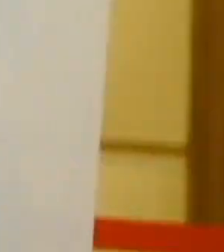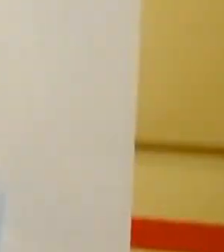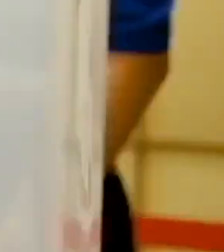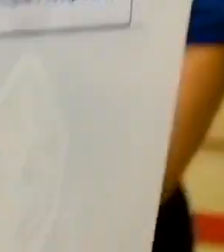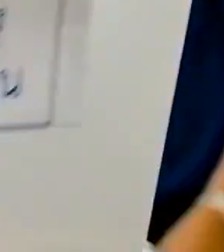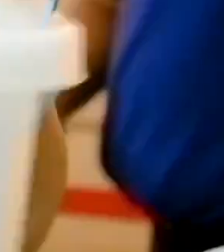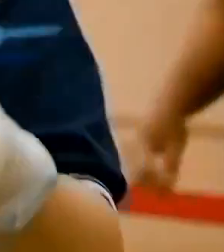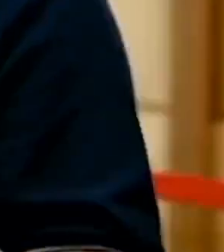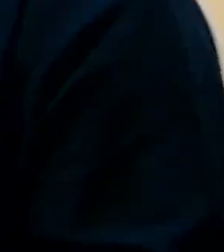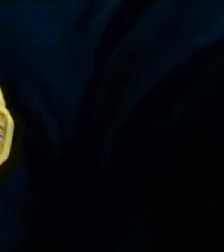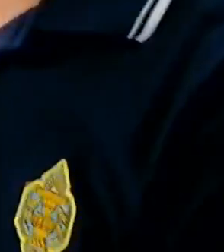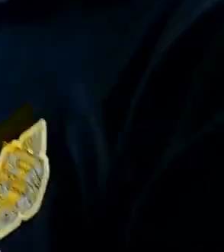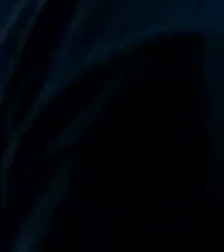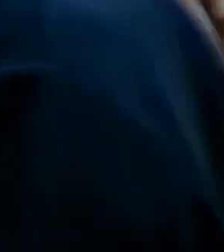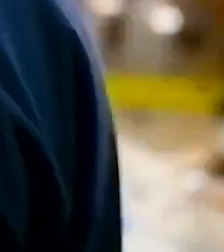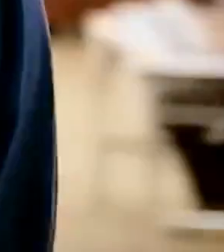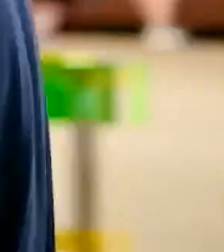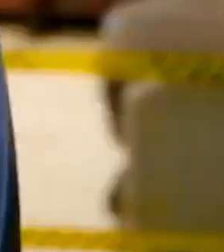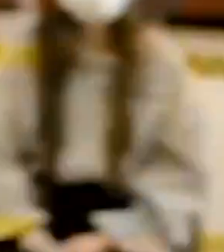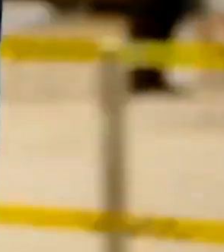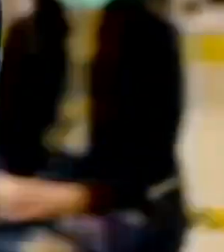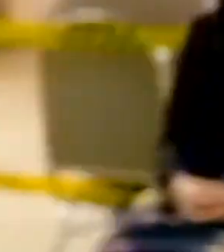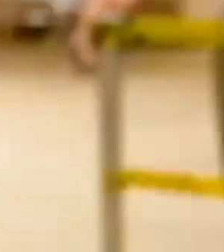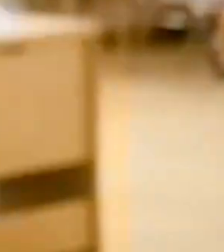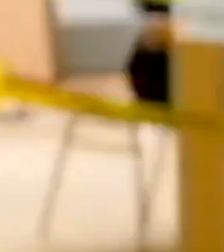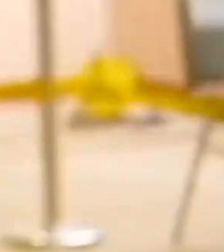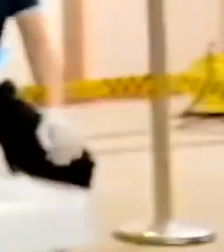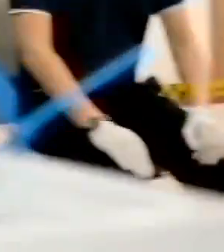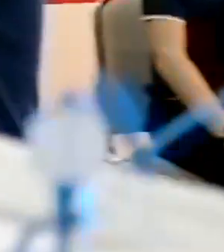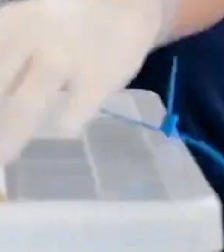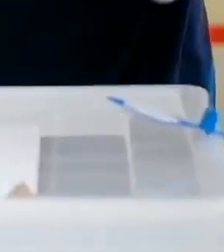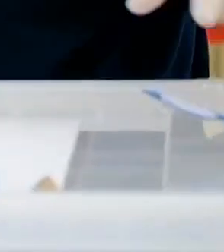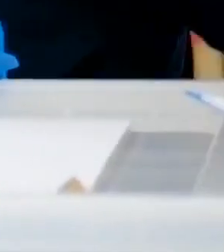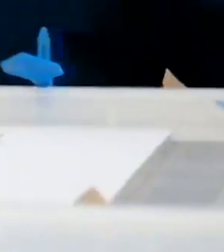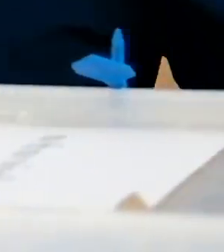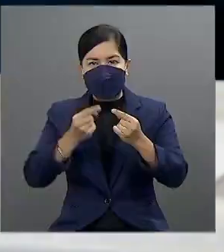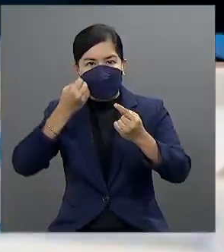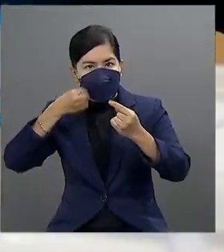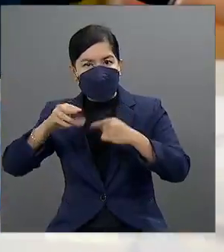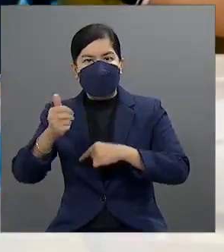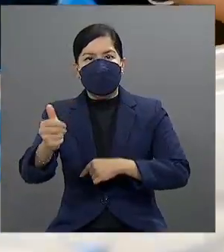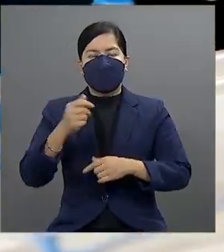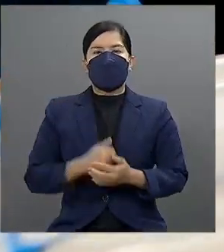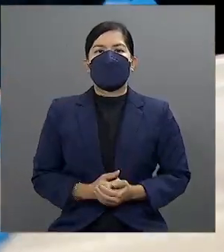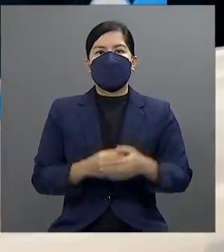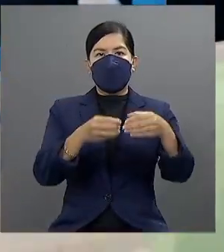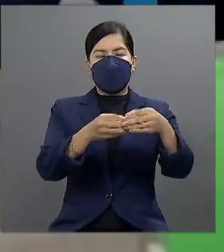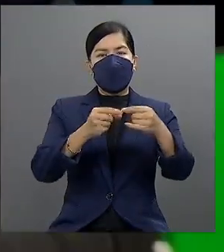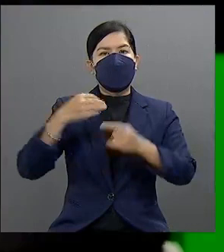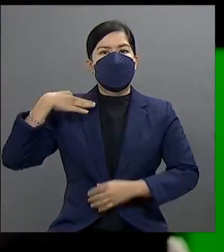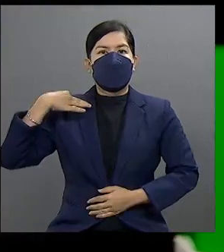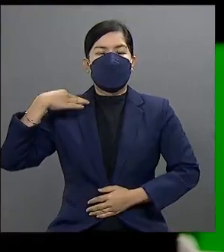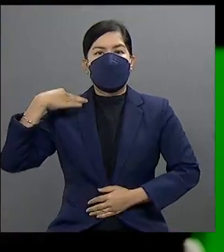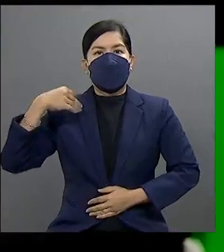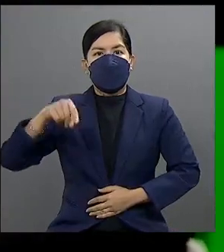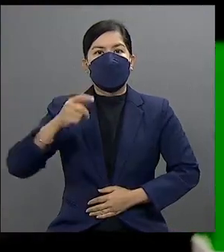ผู้มีสิทธิ์เลือกตั้งก็ล้างมือด้วยแอลกอฮอล์เจลก่อนที่ออกจากหน่วยเลือกตั้งไปโดยที่ทางอสม.เองก็จะดำเนินการในส่วนที่เกี่ยวข้องต่อไปครับ